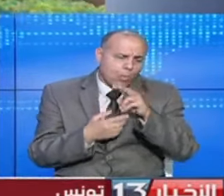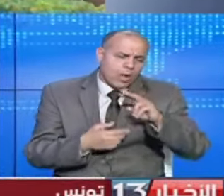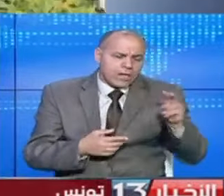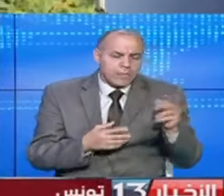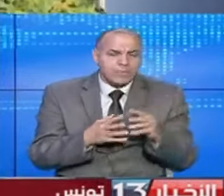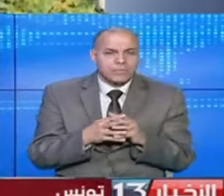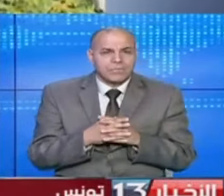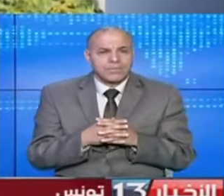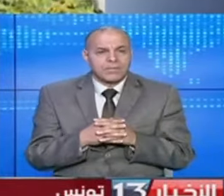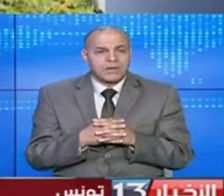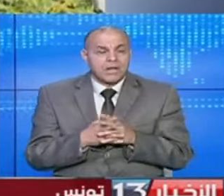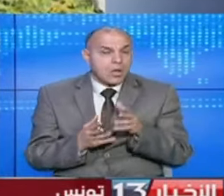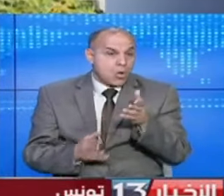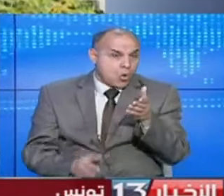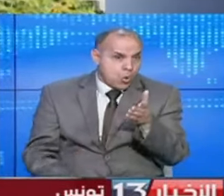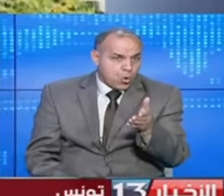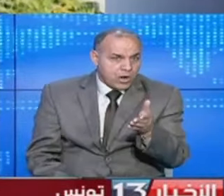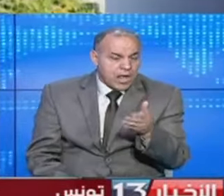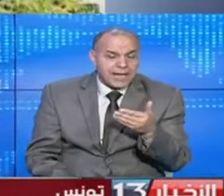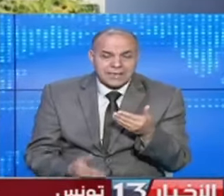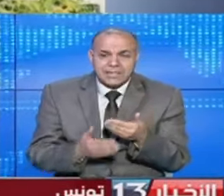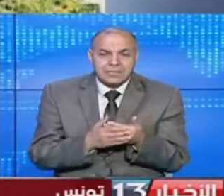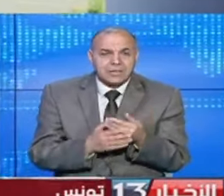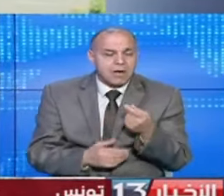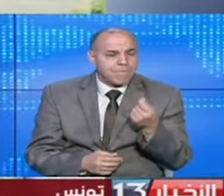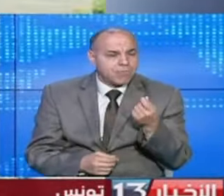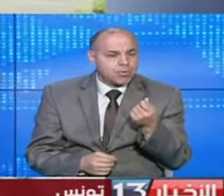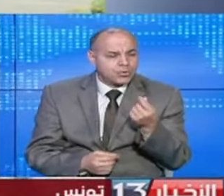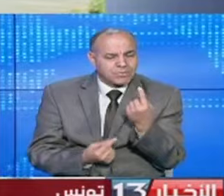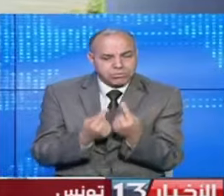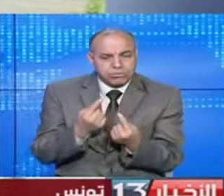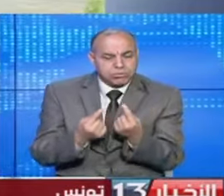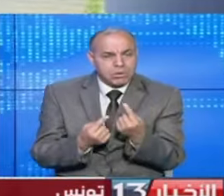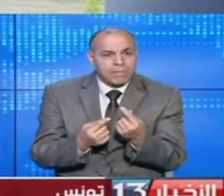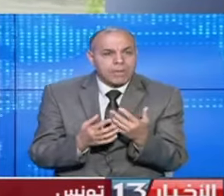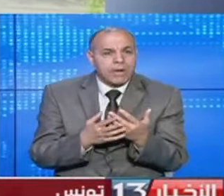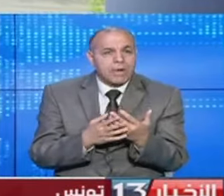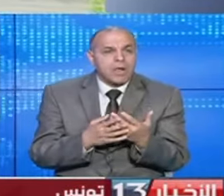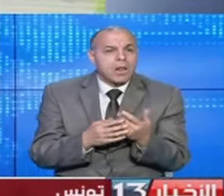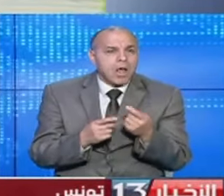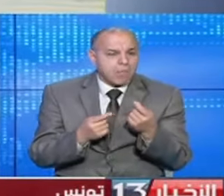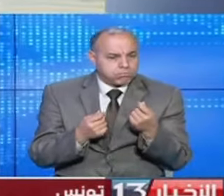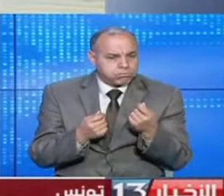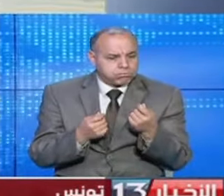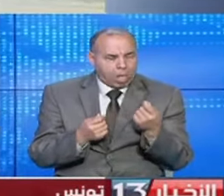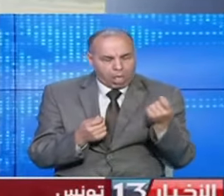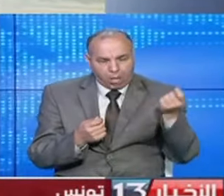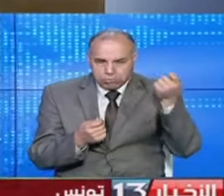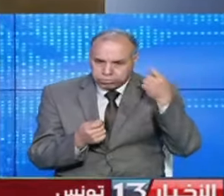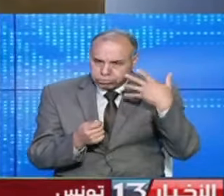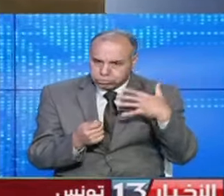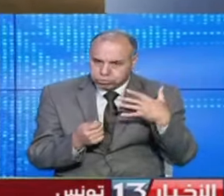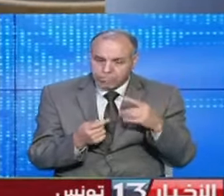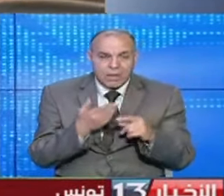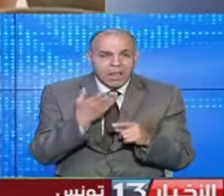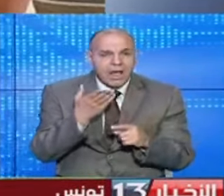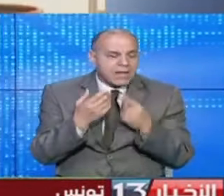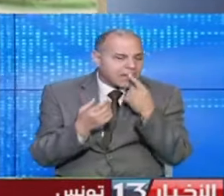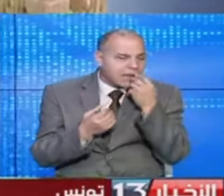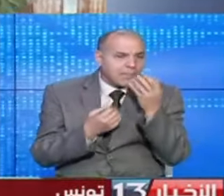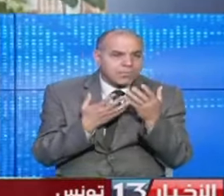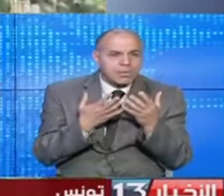وغيرها. وهنا قد تصل أسعار بعض النباتات إلى أثمان خيالية، كهذه